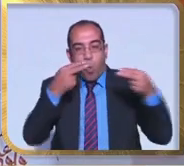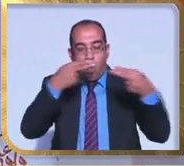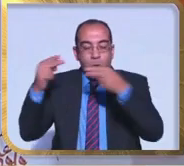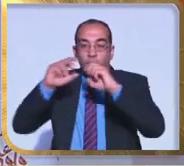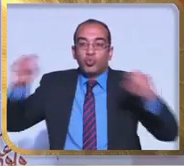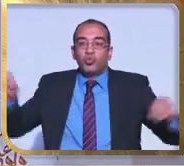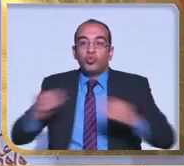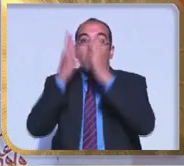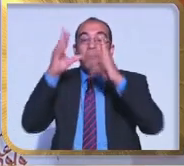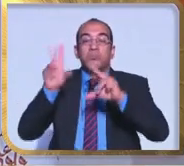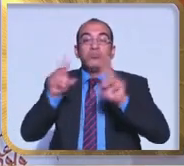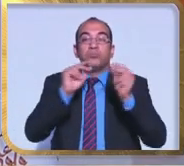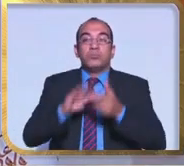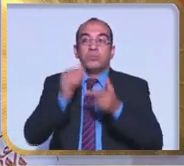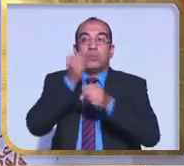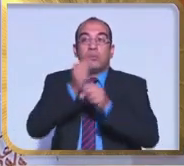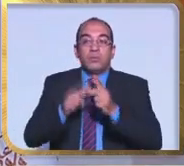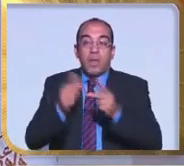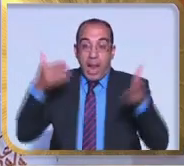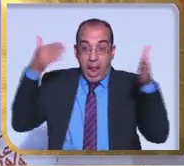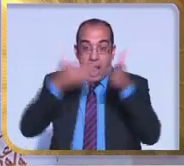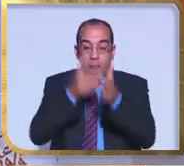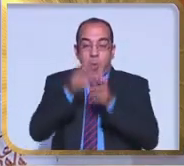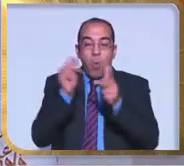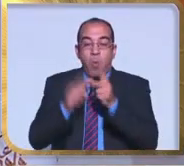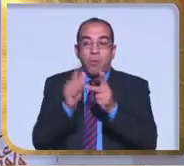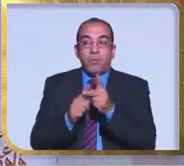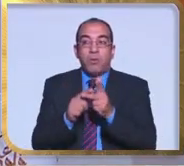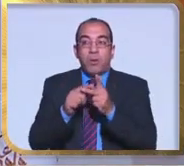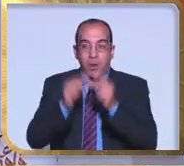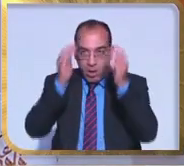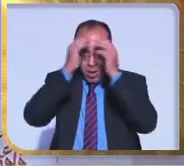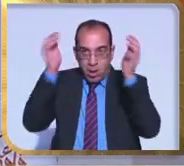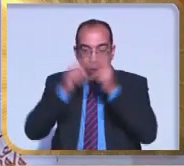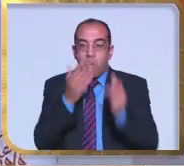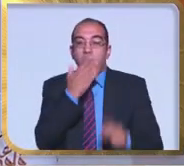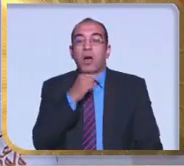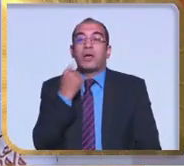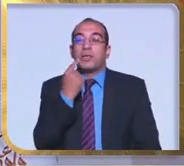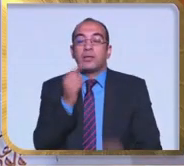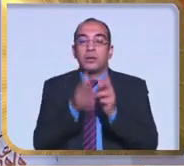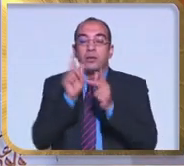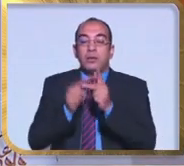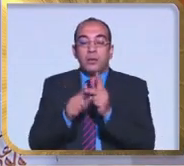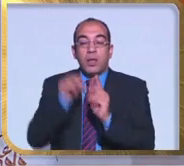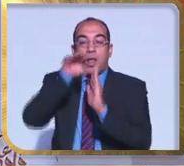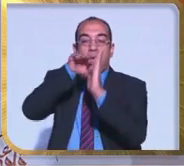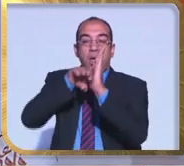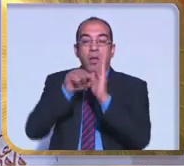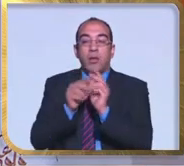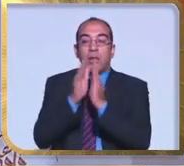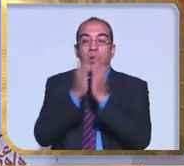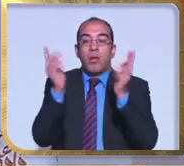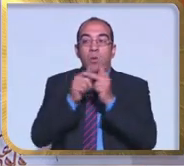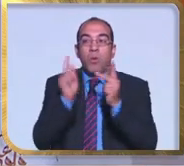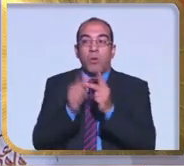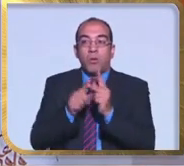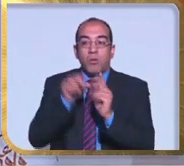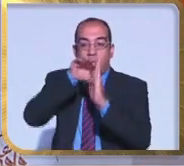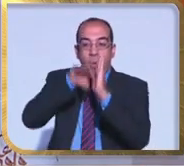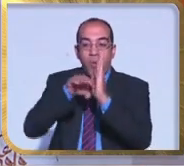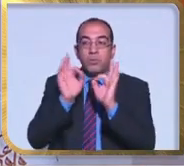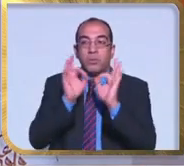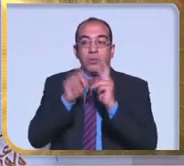الصبح، وهكذا إلى نهاية ما عرضه الإمام البخاري في هذا الكتاب وما